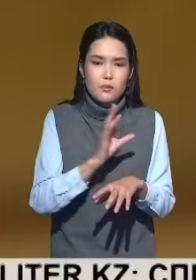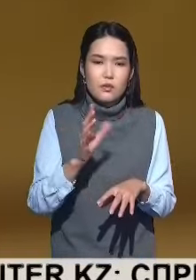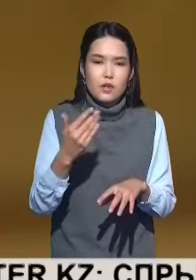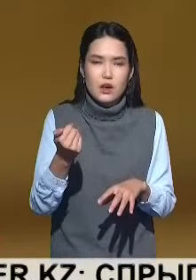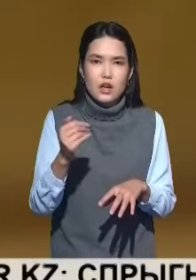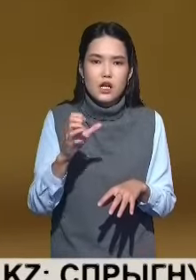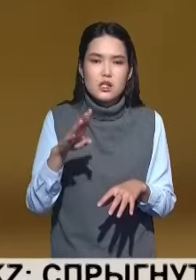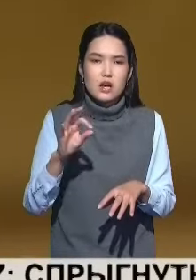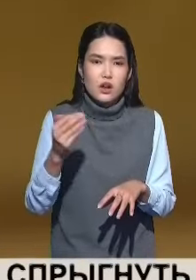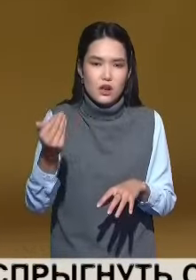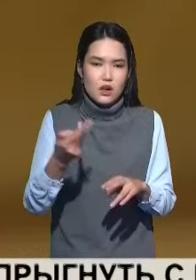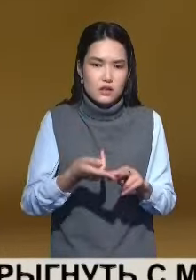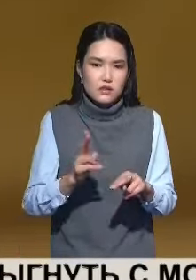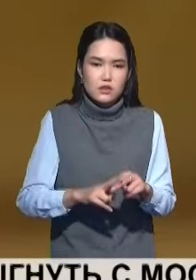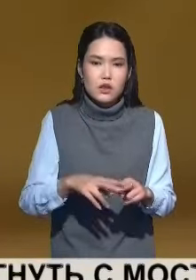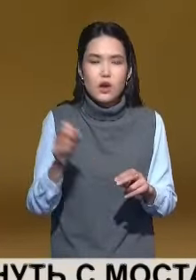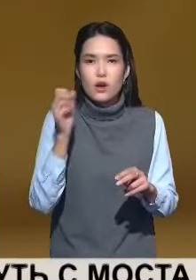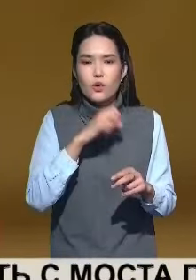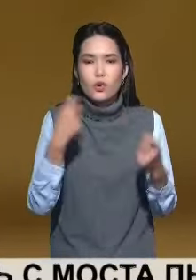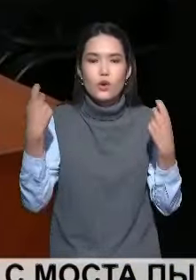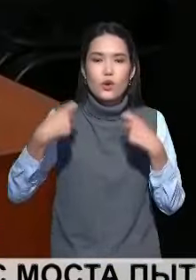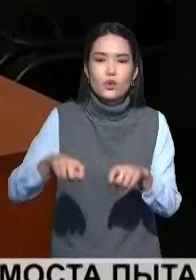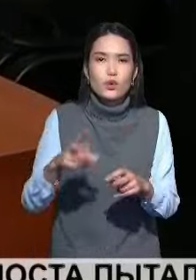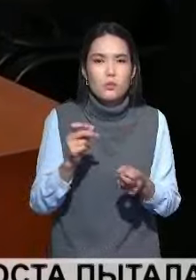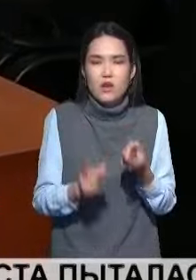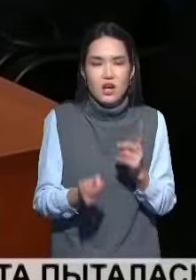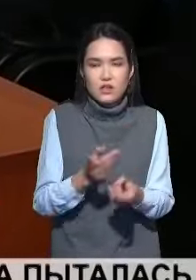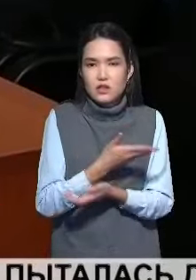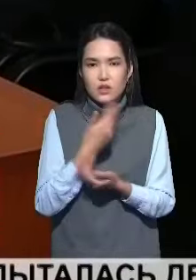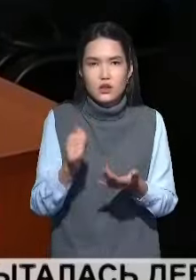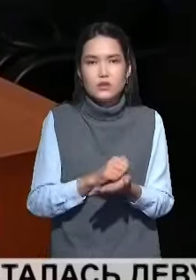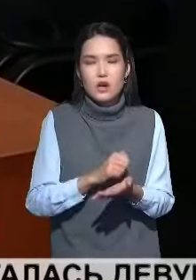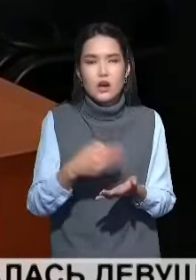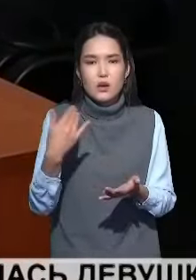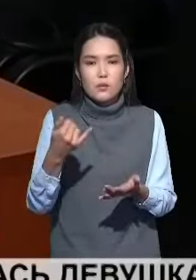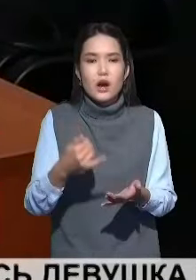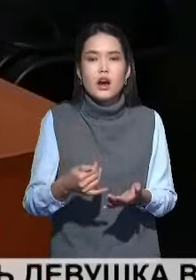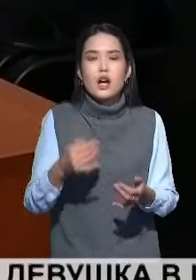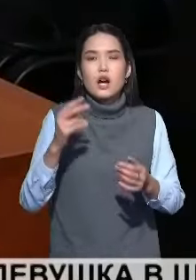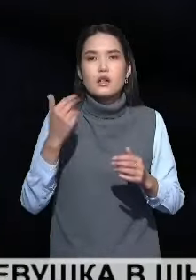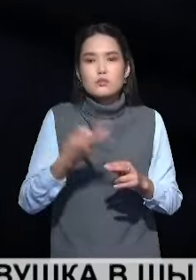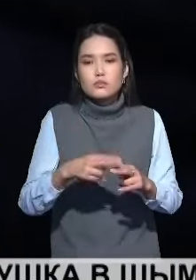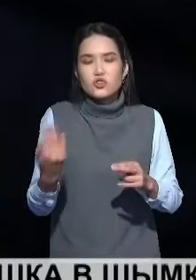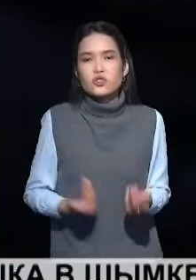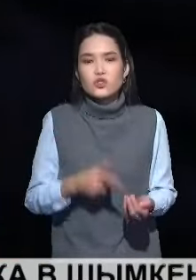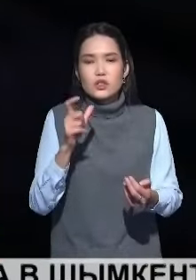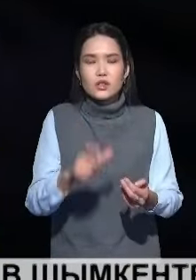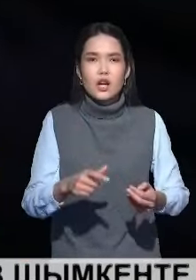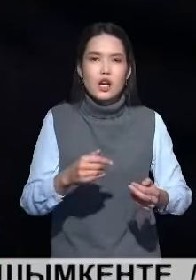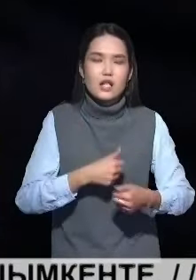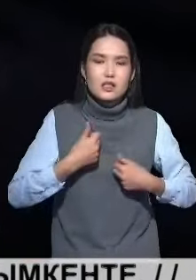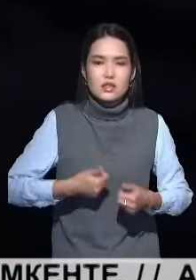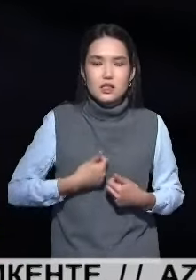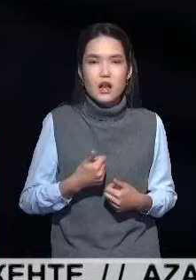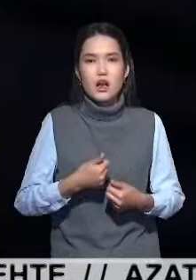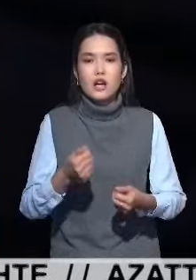23-го года. То бишь этот договор купли-продажи недействительный. Житель Уральска пытался через суд восстановить справедливость и вернуть свое старое